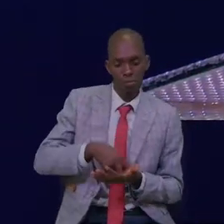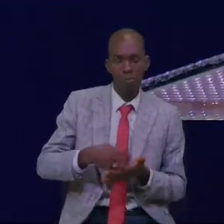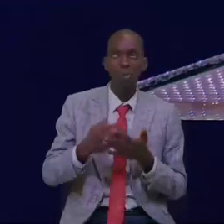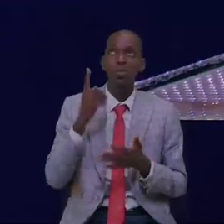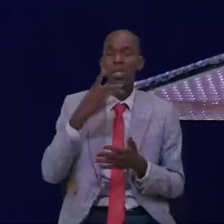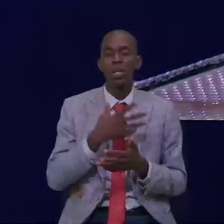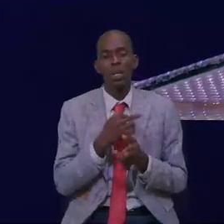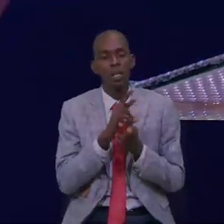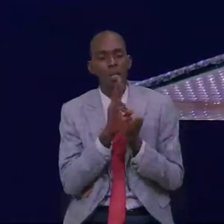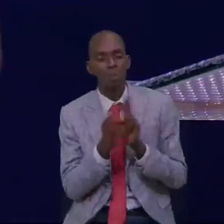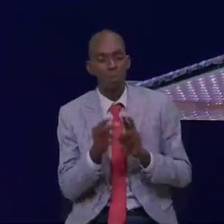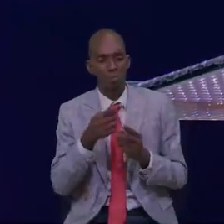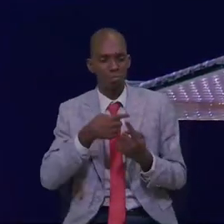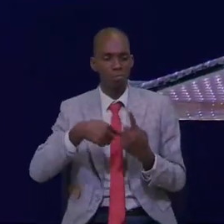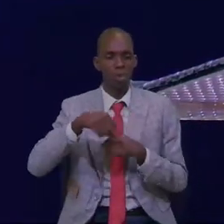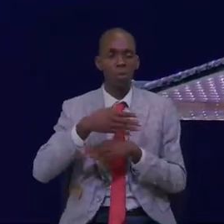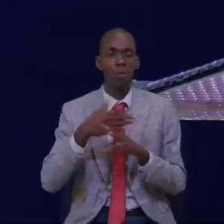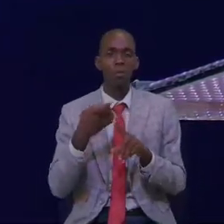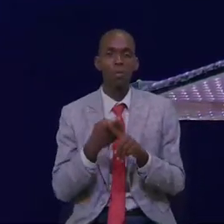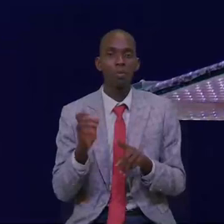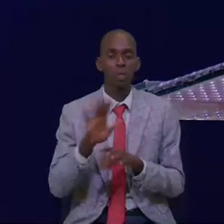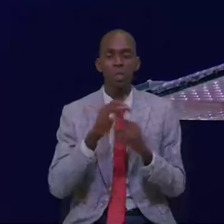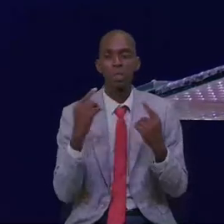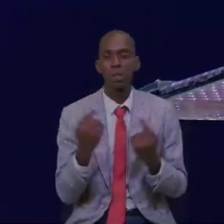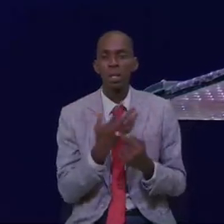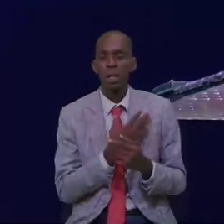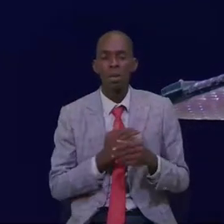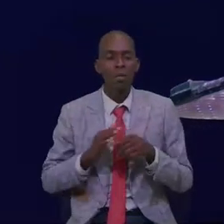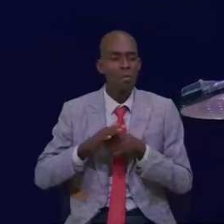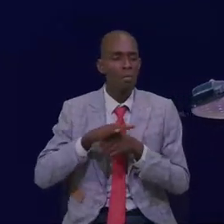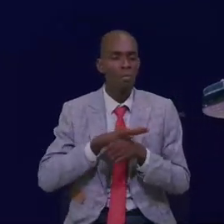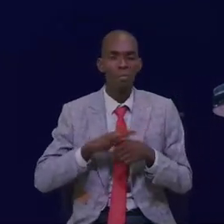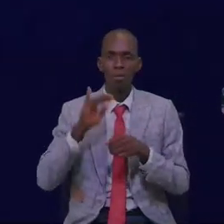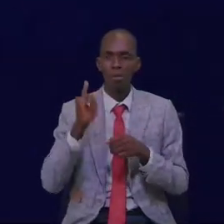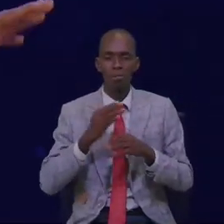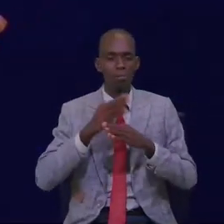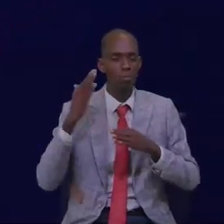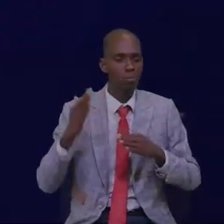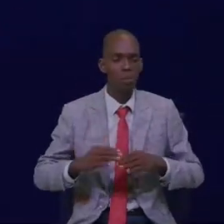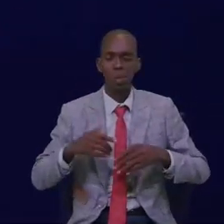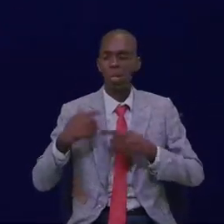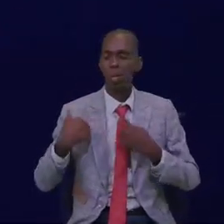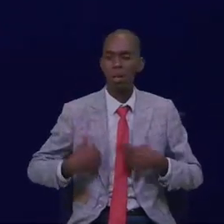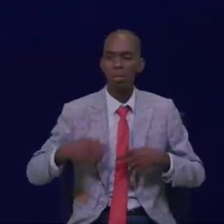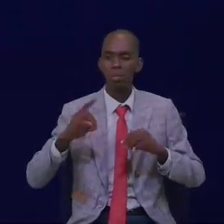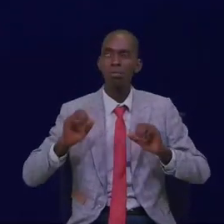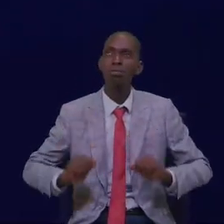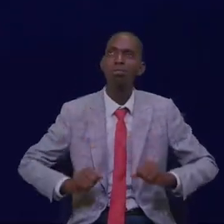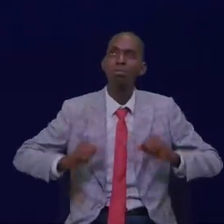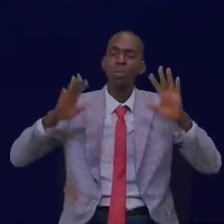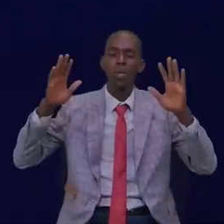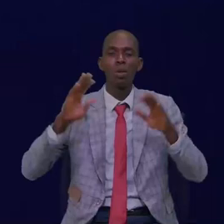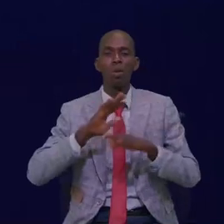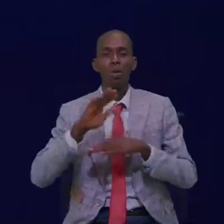à genoux devant lui, se sont repentis, ils se sont détournés de leurs péchés et sans réserve, ils se